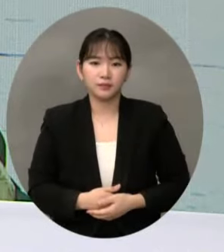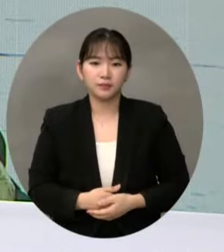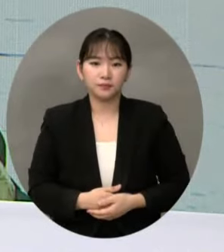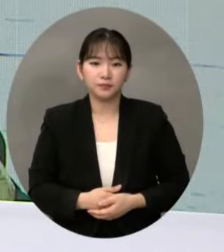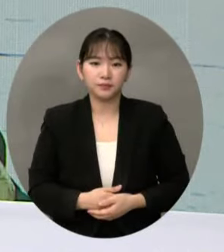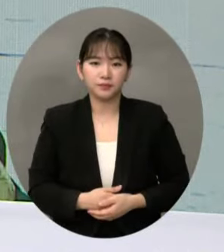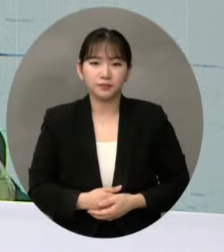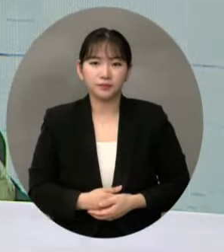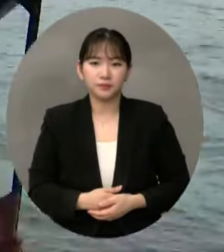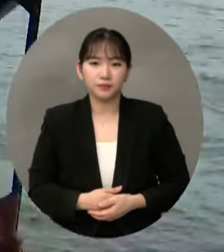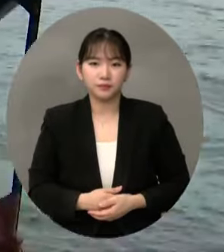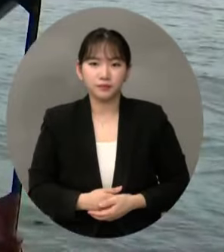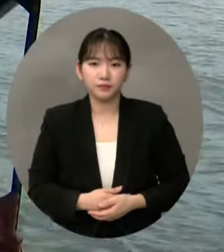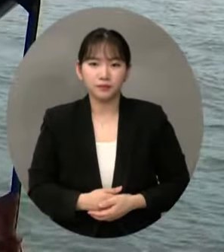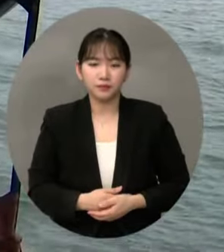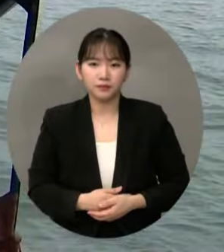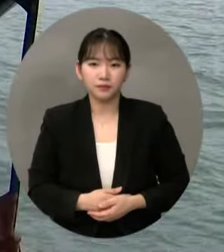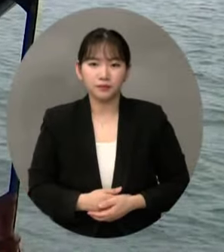취재했습니다.